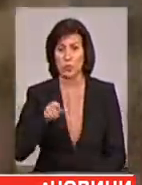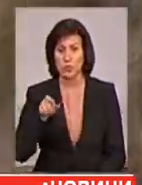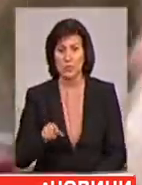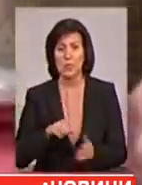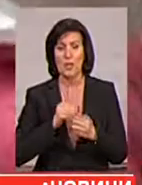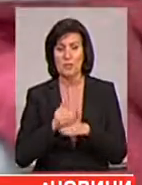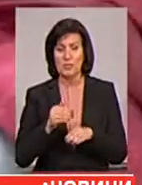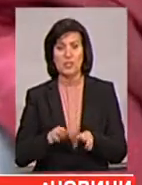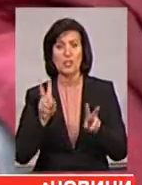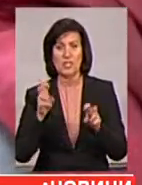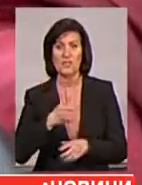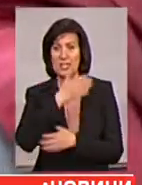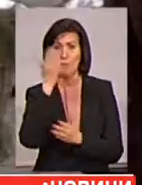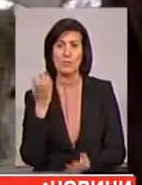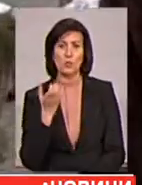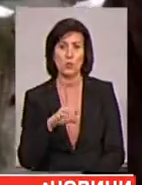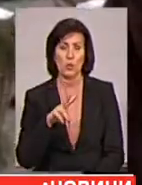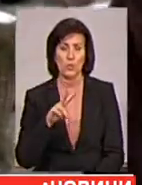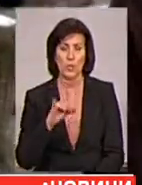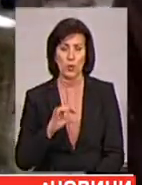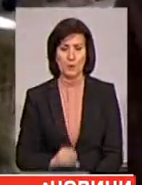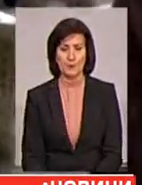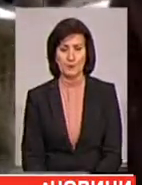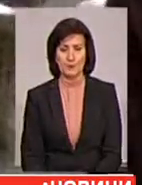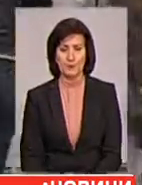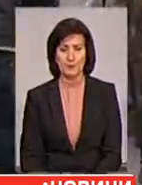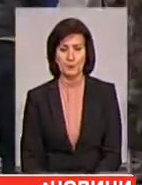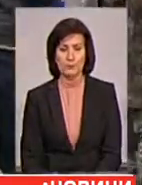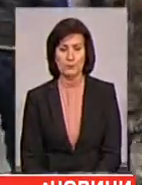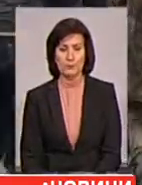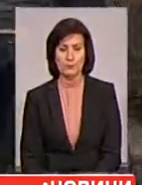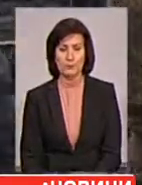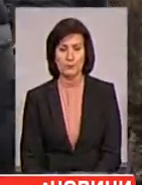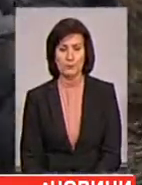Пізніше їх назвали Небесною Сотнею. Олена Близнякова, Сергій Тищенко. Новини на Першому.